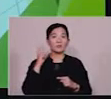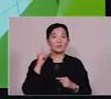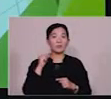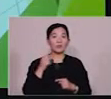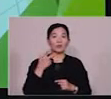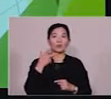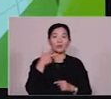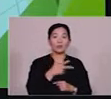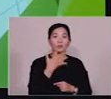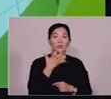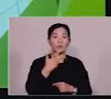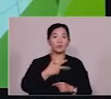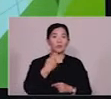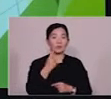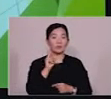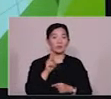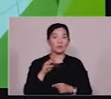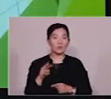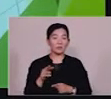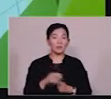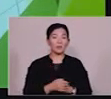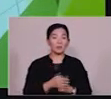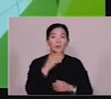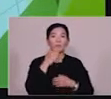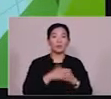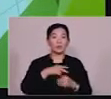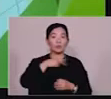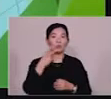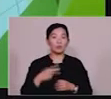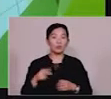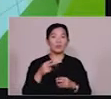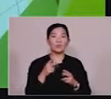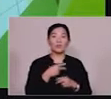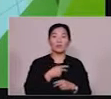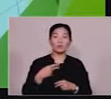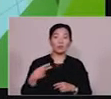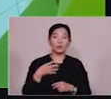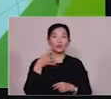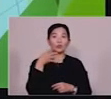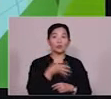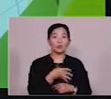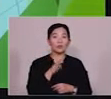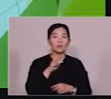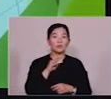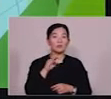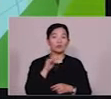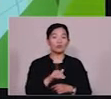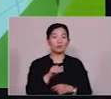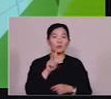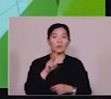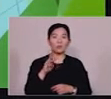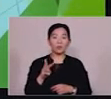– 3531 километр. Приближенно оно равно у нас 4000 километрам, так как у